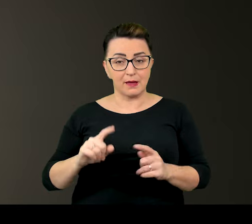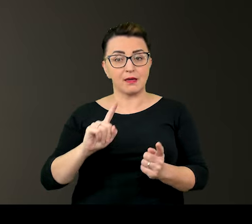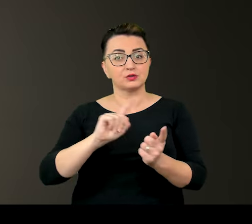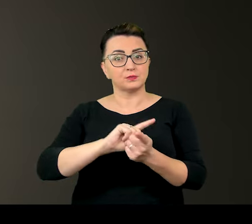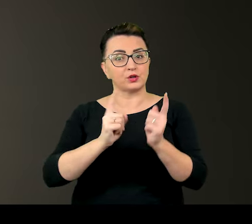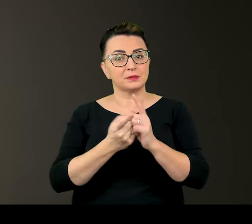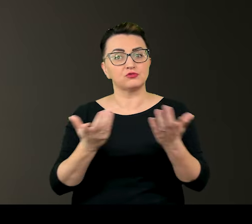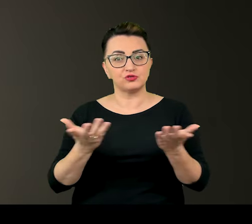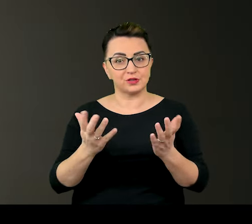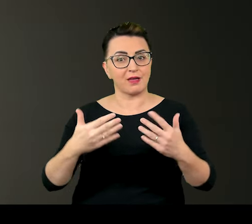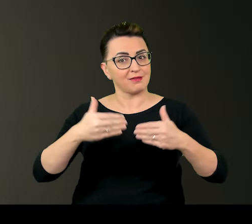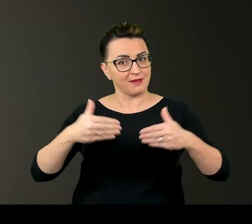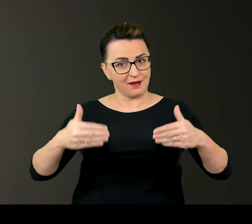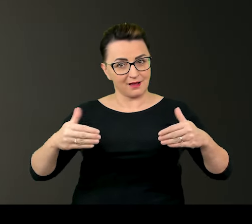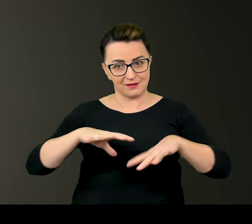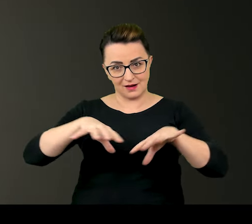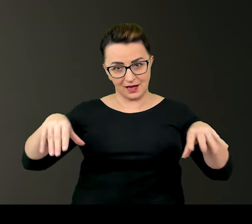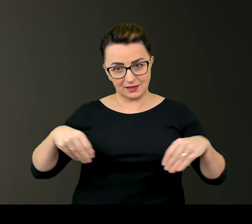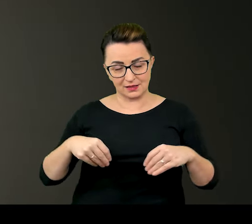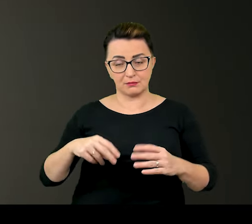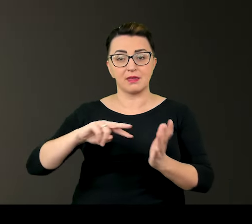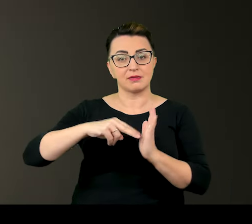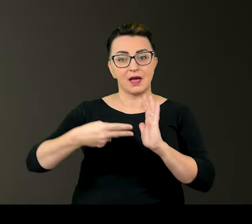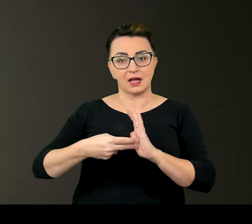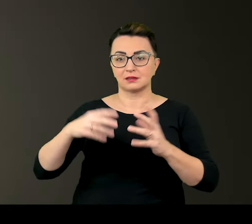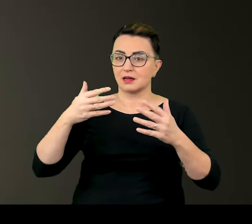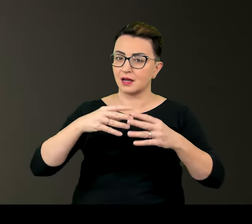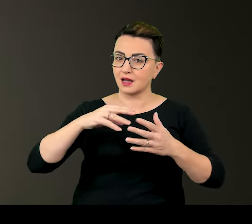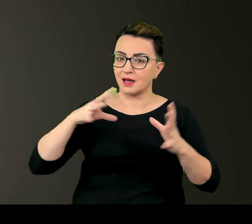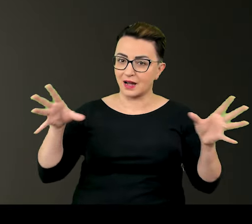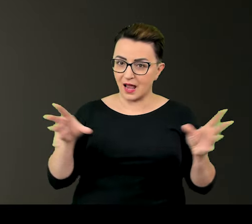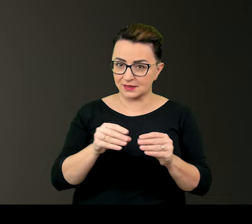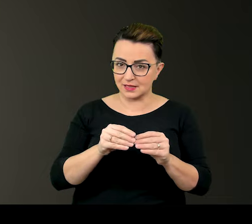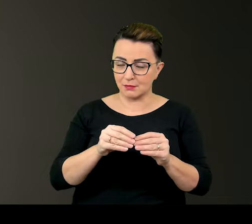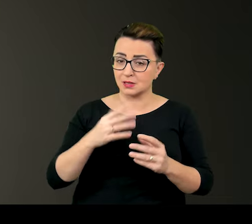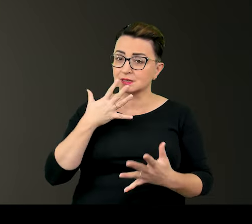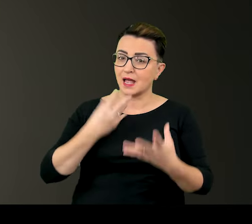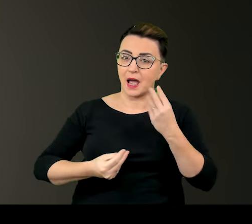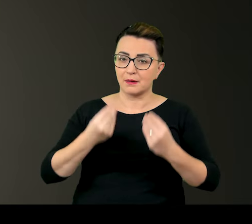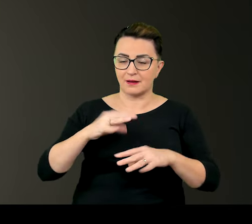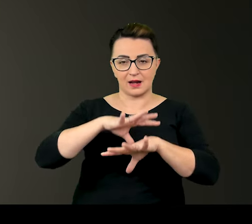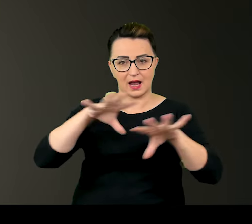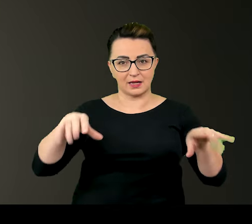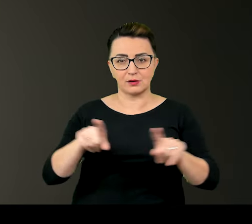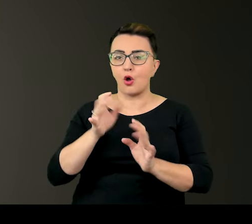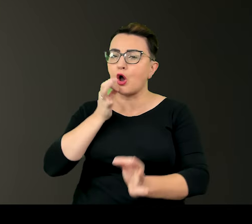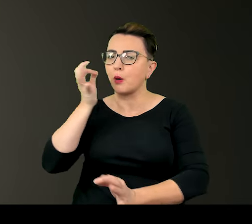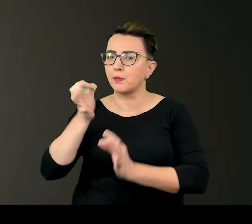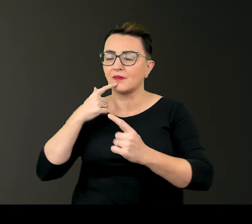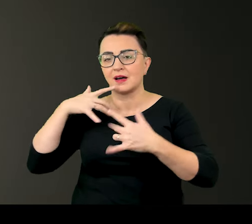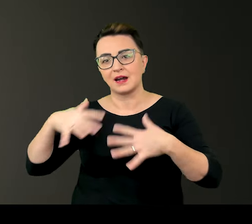się w teatrze. Tańczymy razem. Bawimy się razem. Opowiadamy sobie o